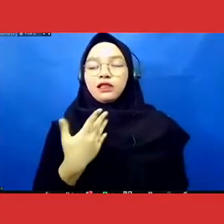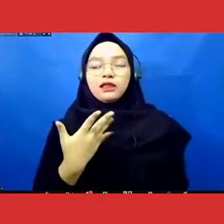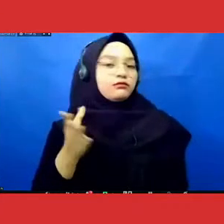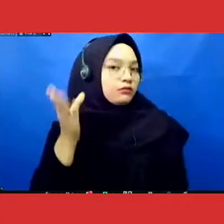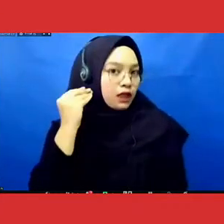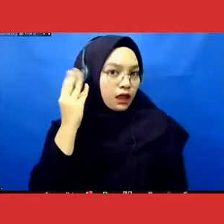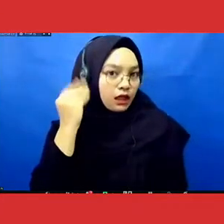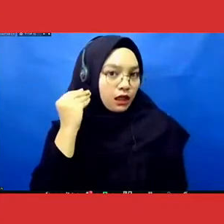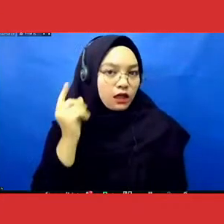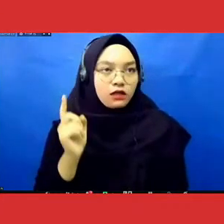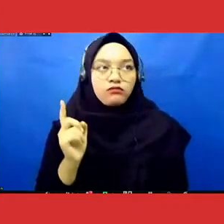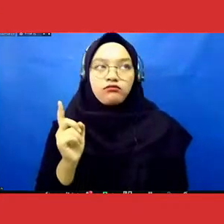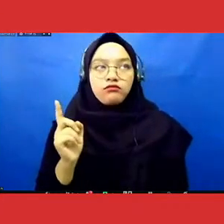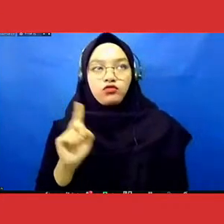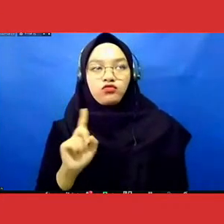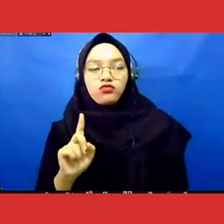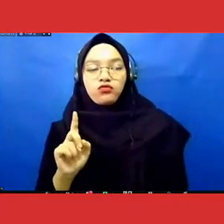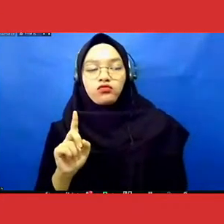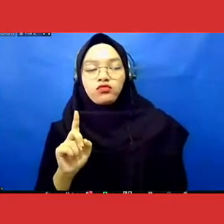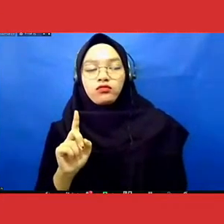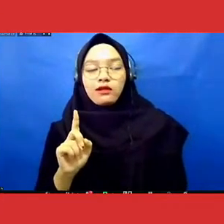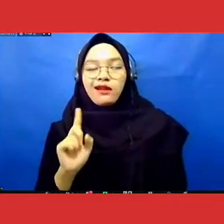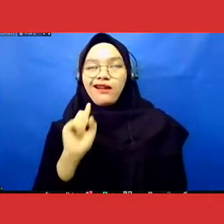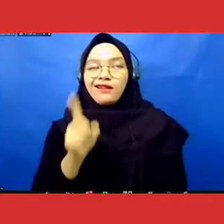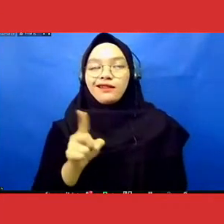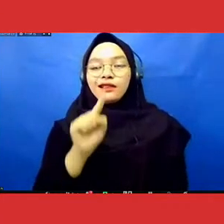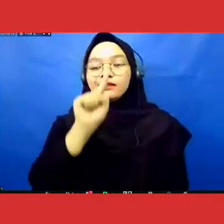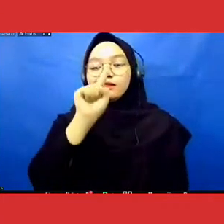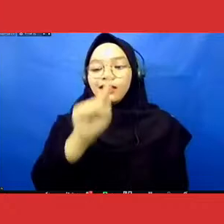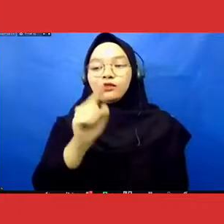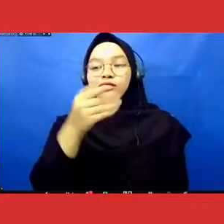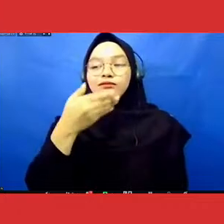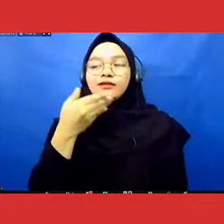mendengarkan. Ini ada satu pertanyaan lagi.